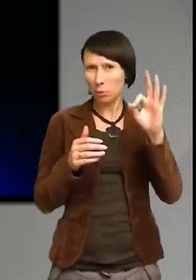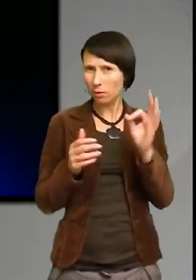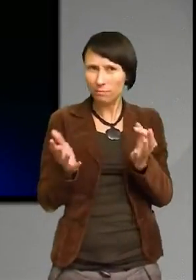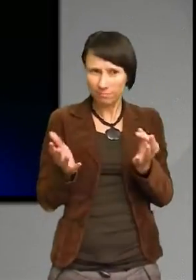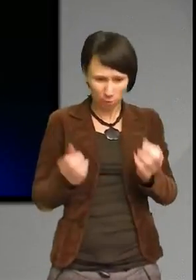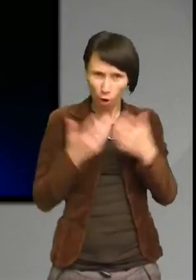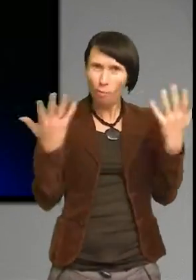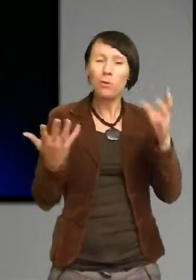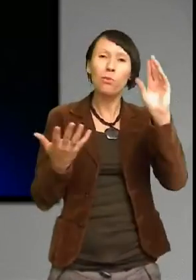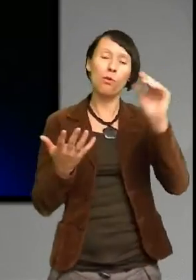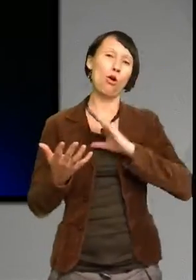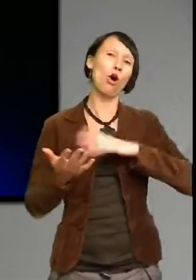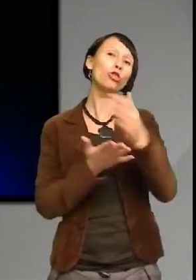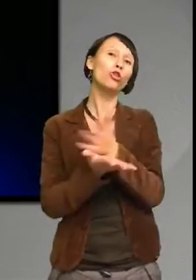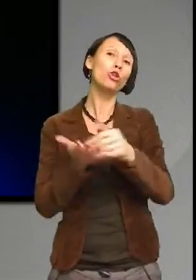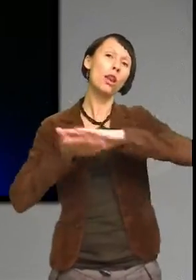och virar det runt sig själv.